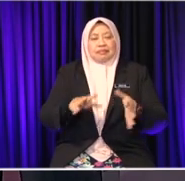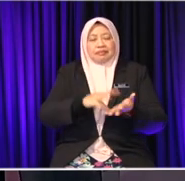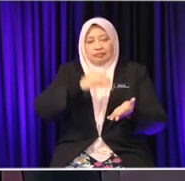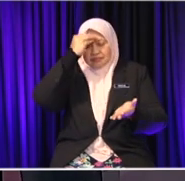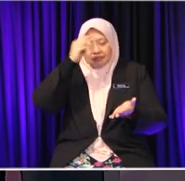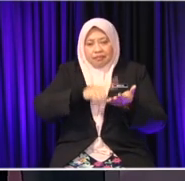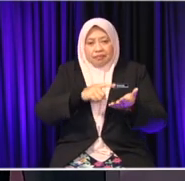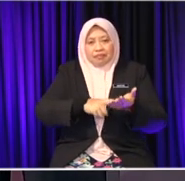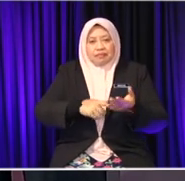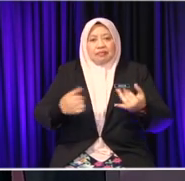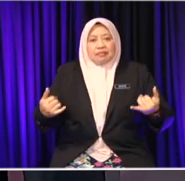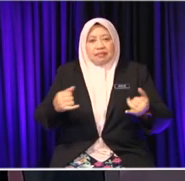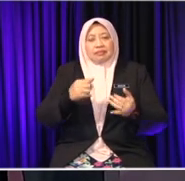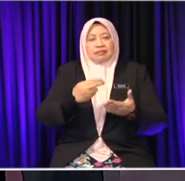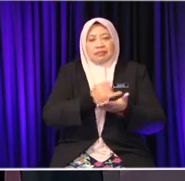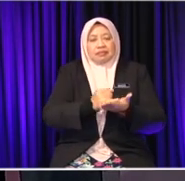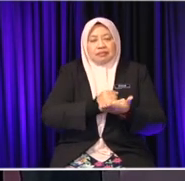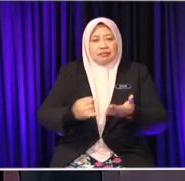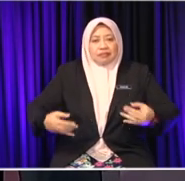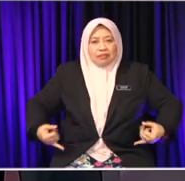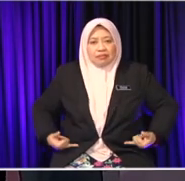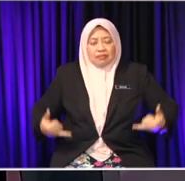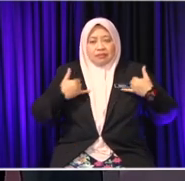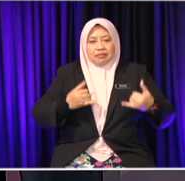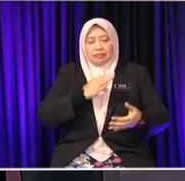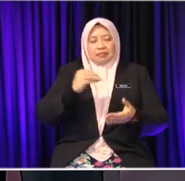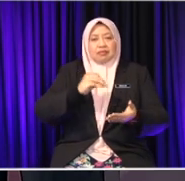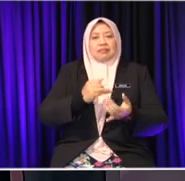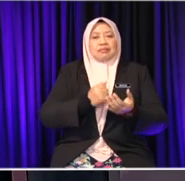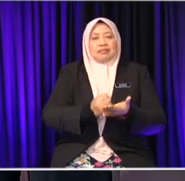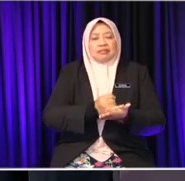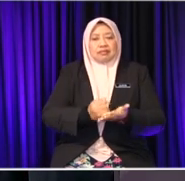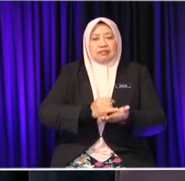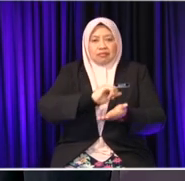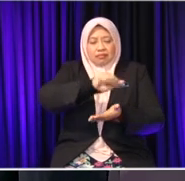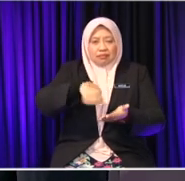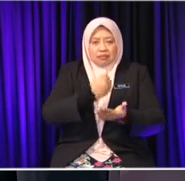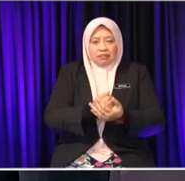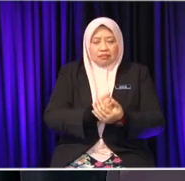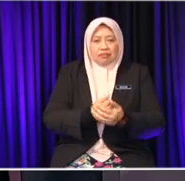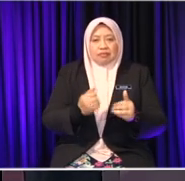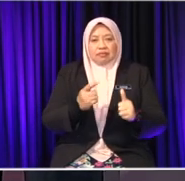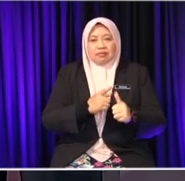jadi ada perbedaan yang jelas antara dua unsur ini Oke jadi